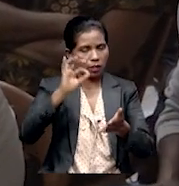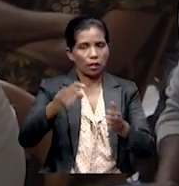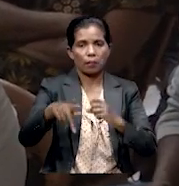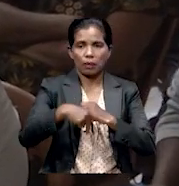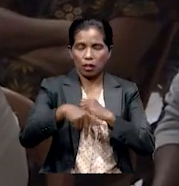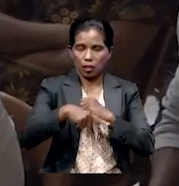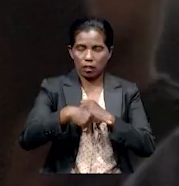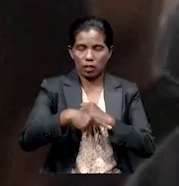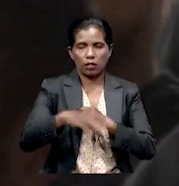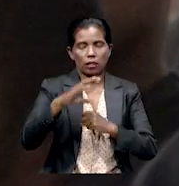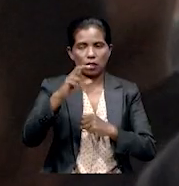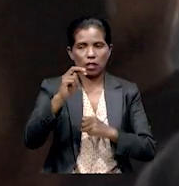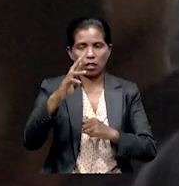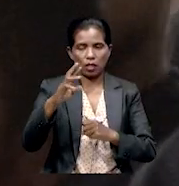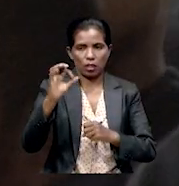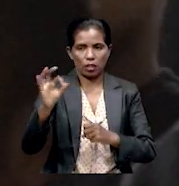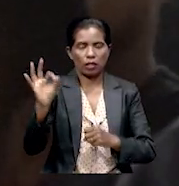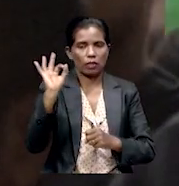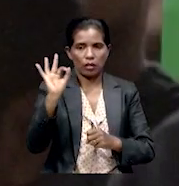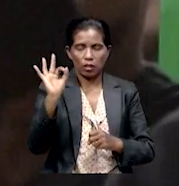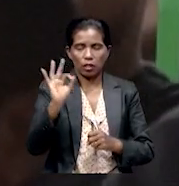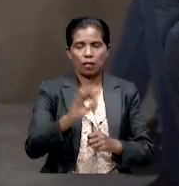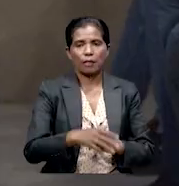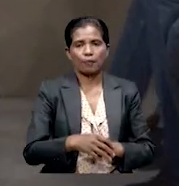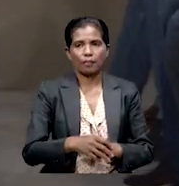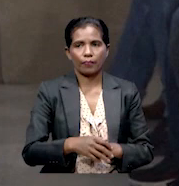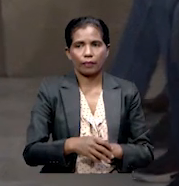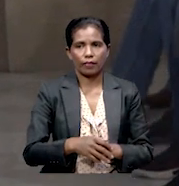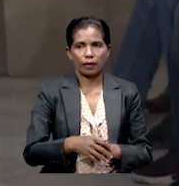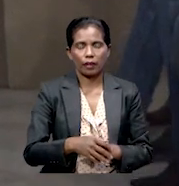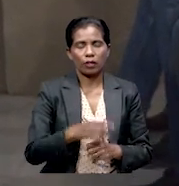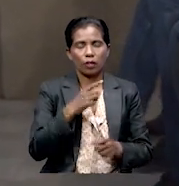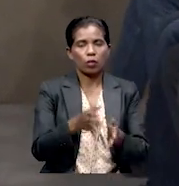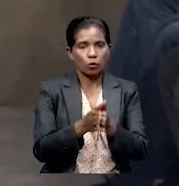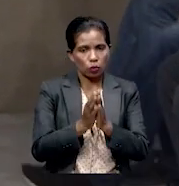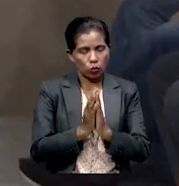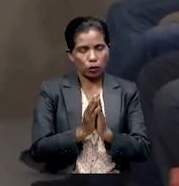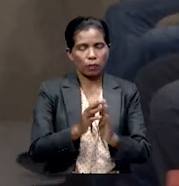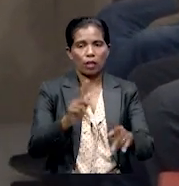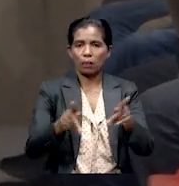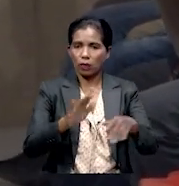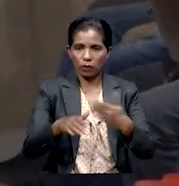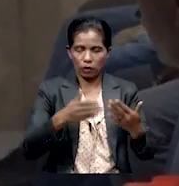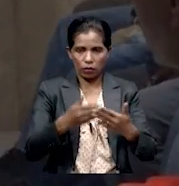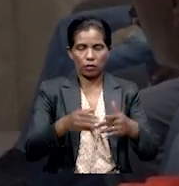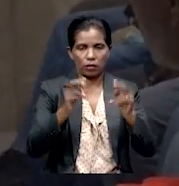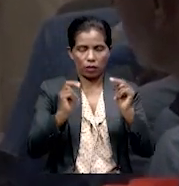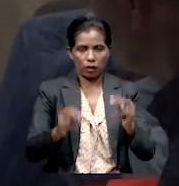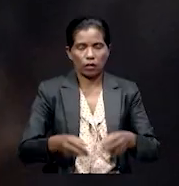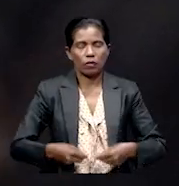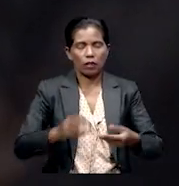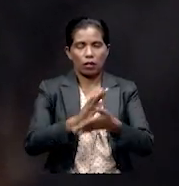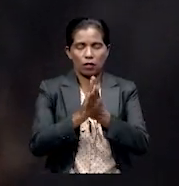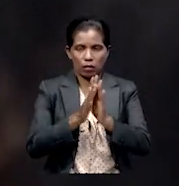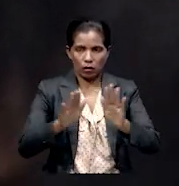sinerte Francisco Kolbu Adilai iha munisipiu Vikeke. Francisco Kolbu Adilai husu ba militante hotu atu garante na fatin dame no